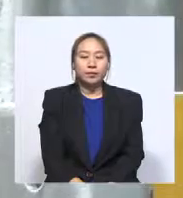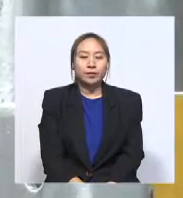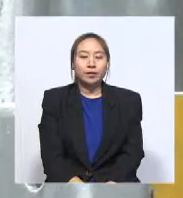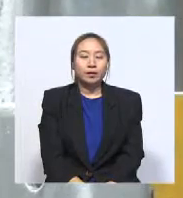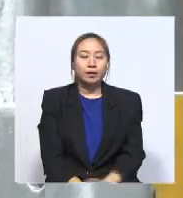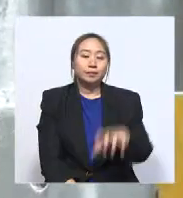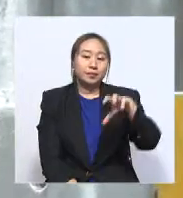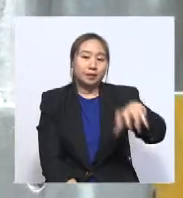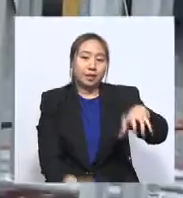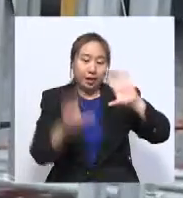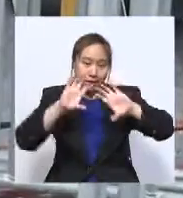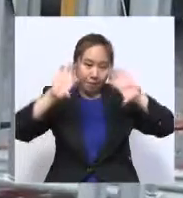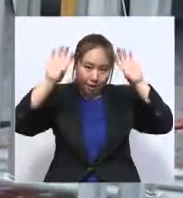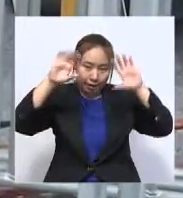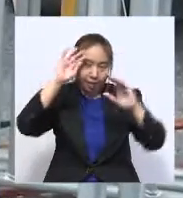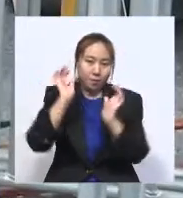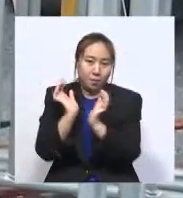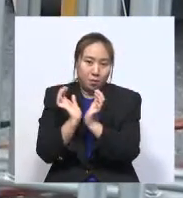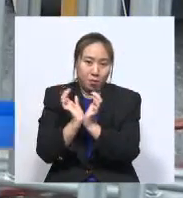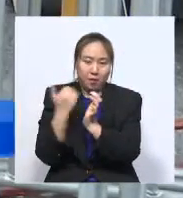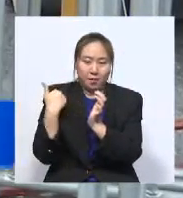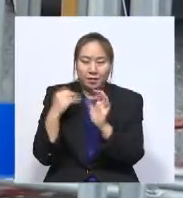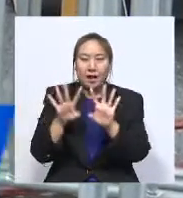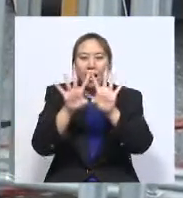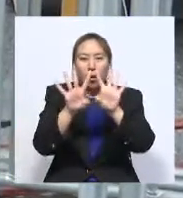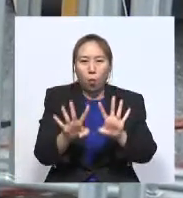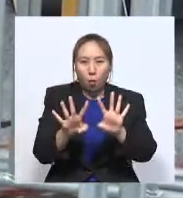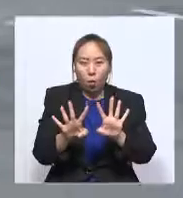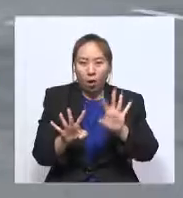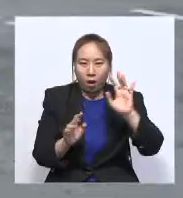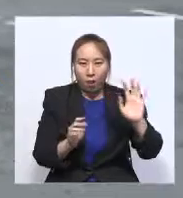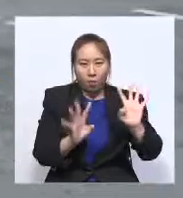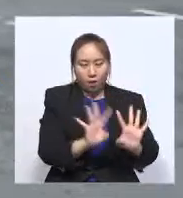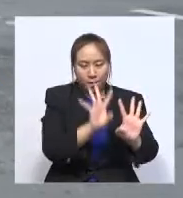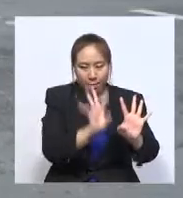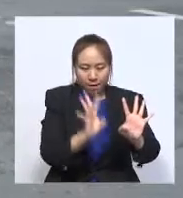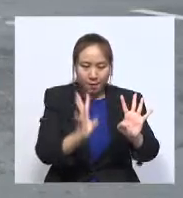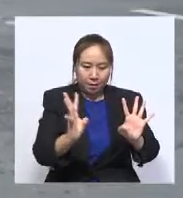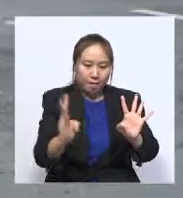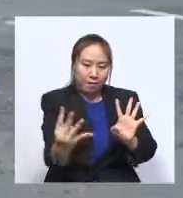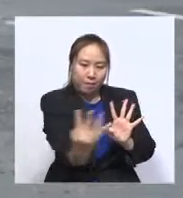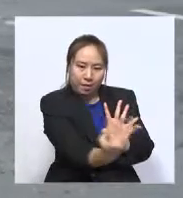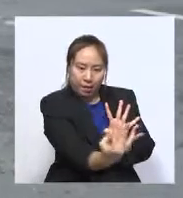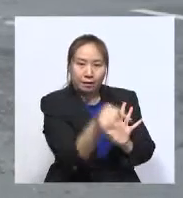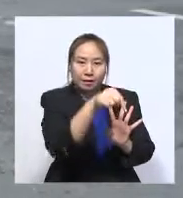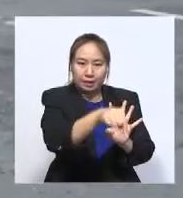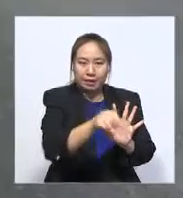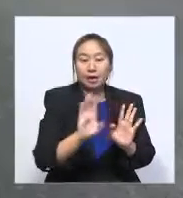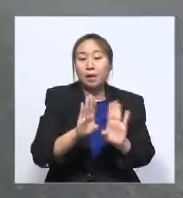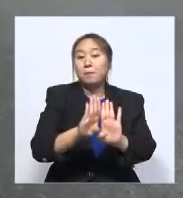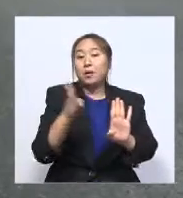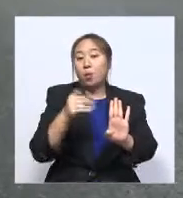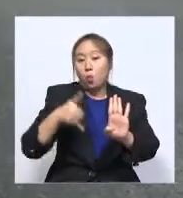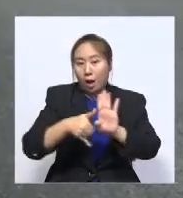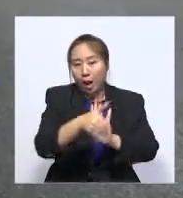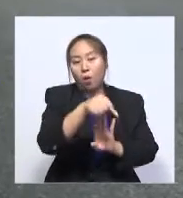โดยบรรยากาศบริเวณทำเนียบรัฐบาลนะครับตำรวจได้นำแผงกั้นรั้วเหล็กนะครับวางรอบทำเนียบรัฐบาลตั้งแต่ประตูเข้าหลักก็คือ